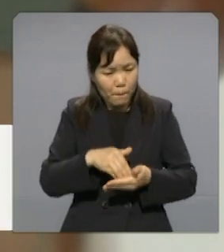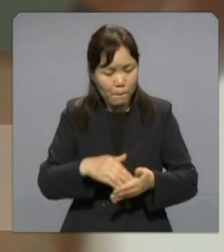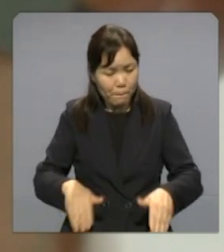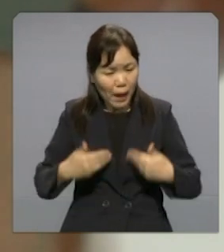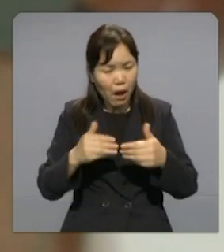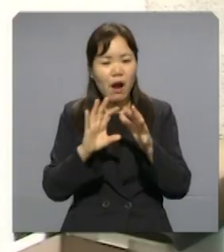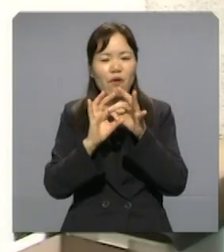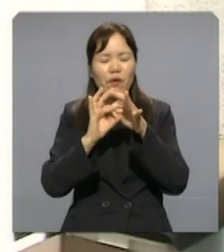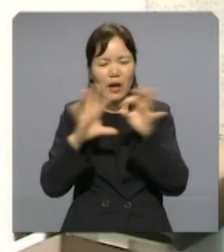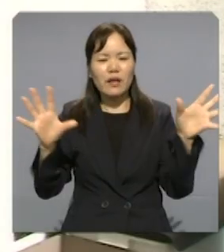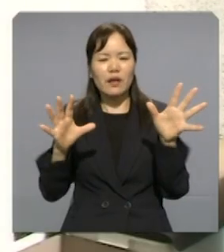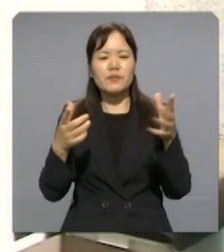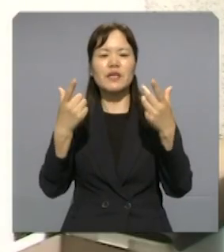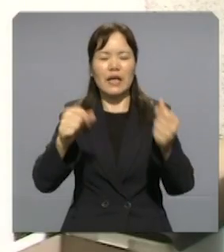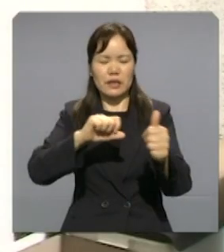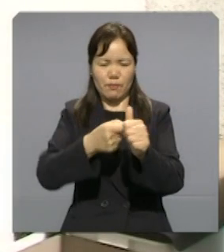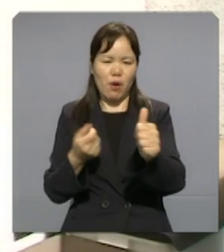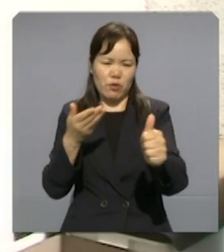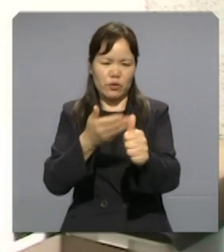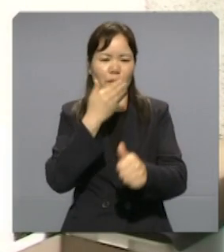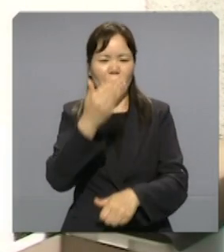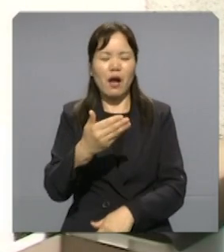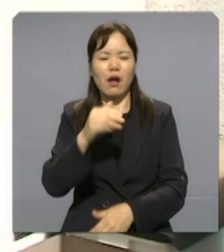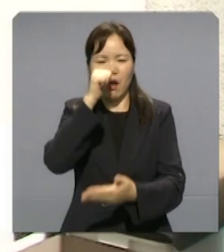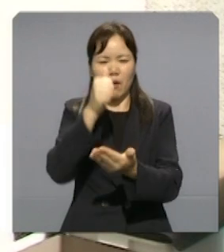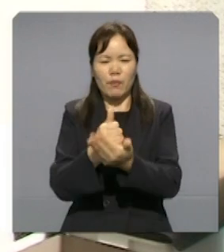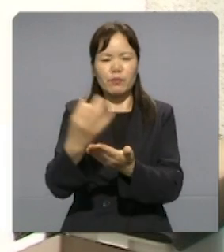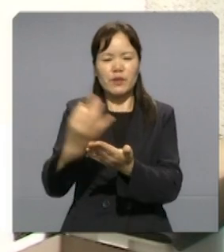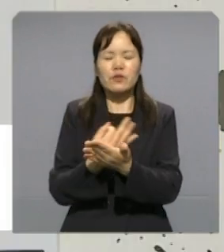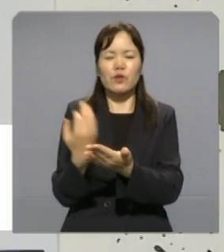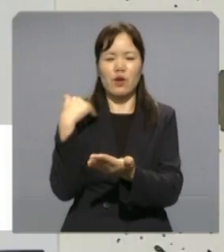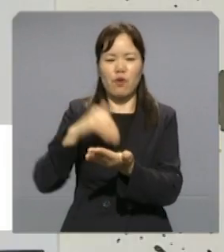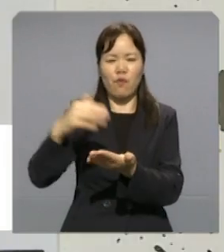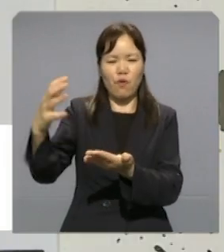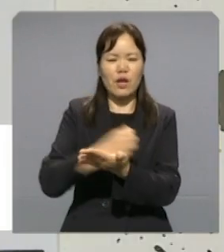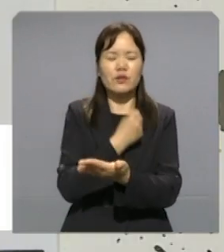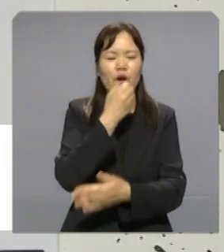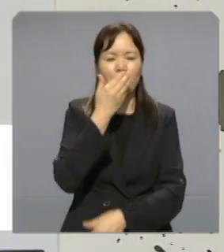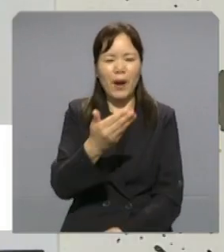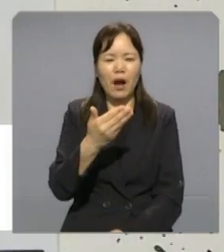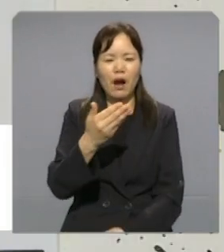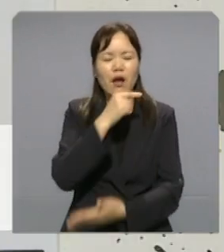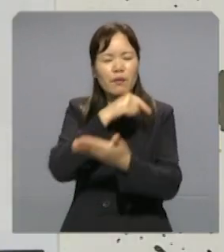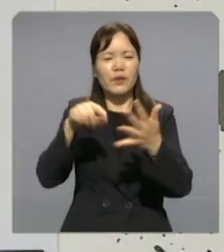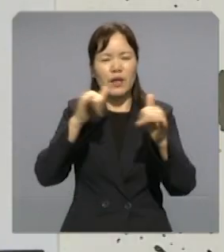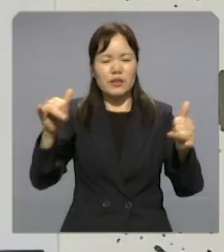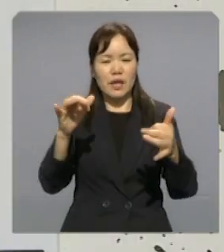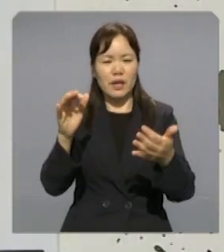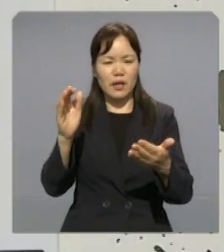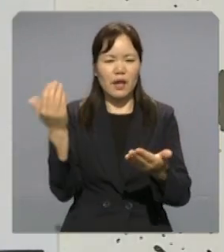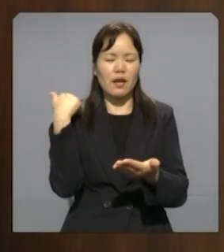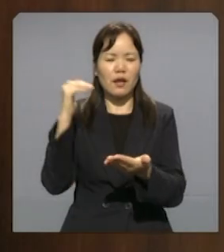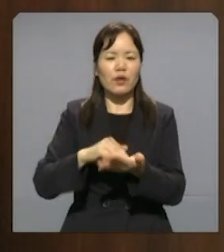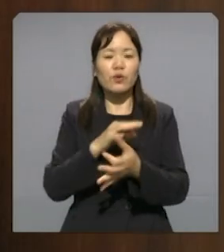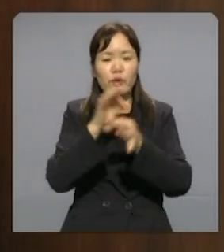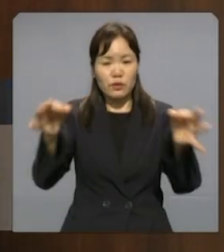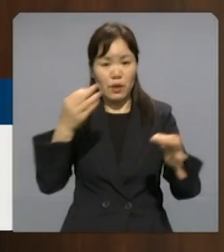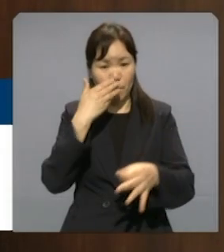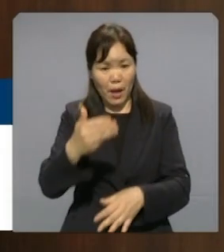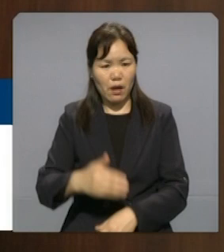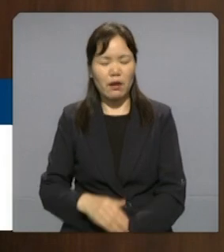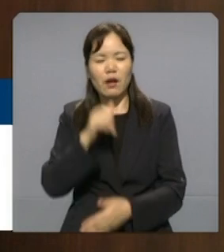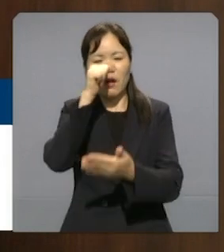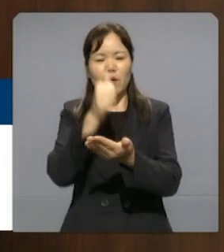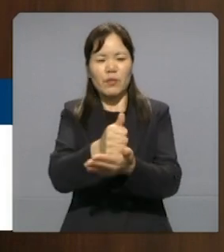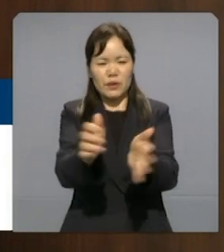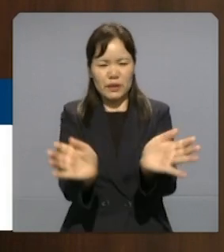처벌이 가능합니다 범죄수익 환수도 가능해 피해자들에게 피해금을 돌려줄 수 있는 길도 열립니다 범죄단체